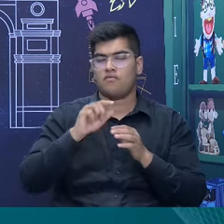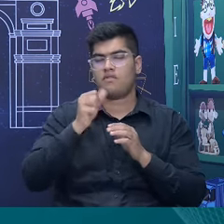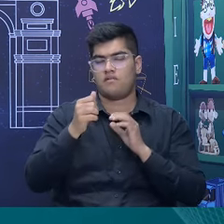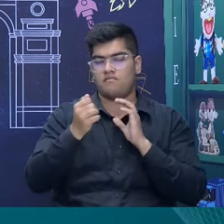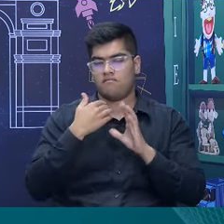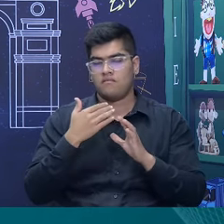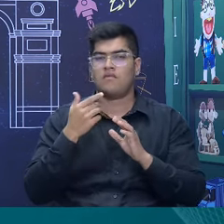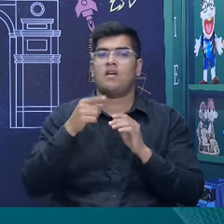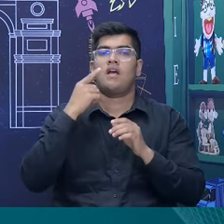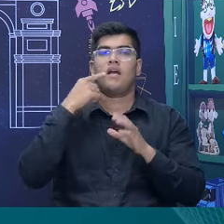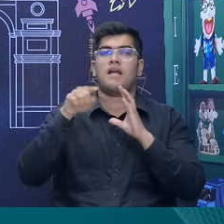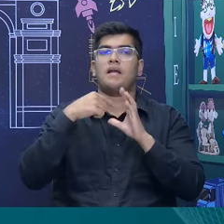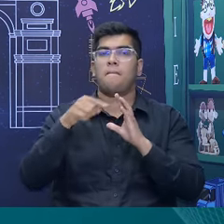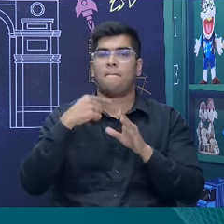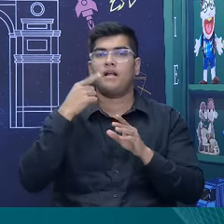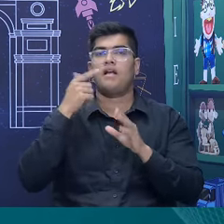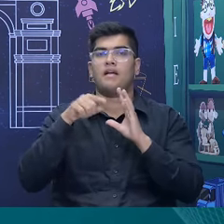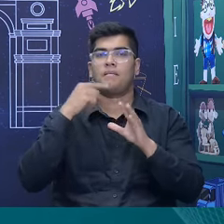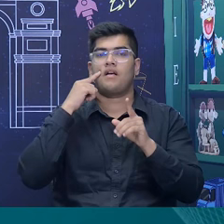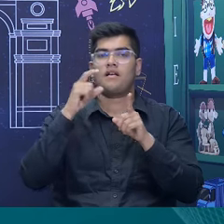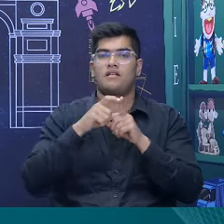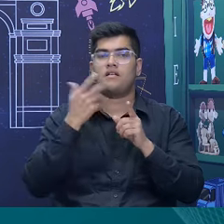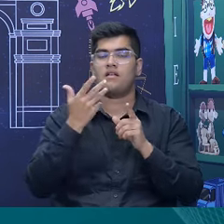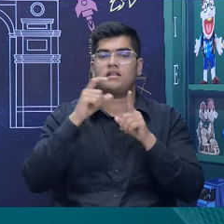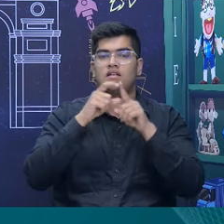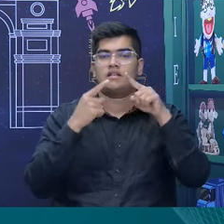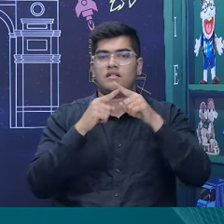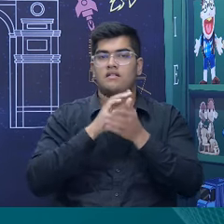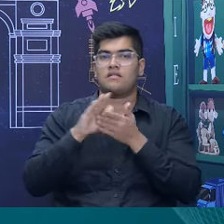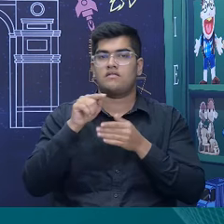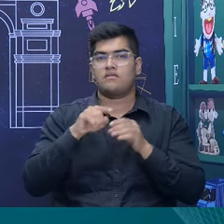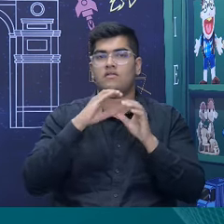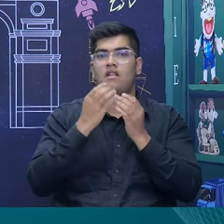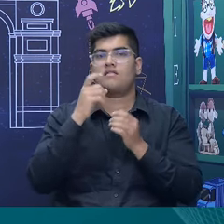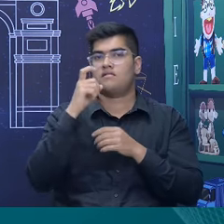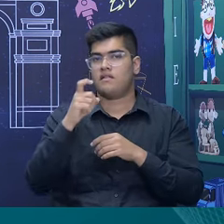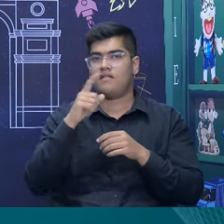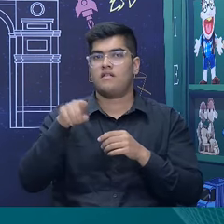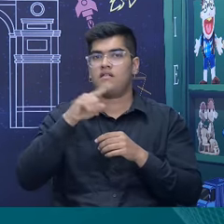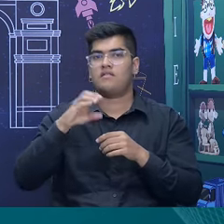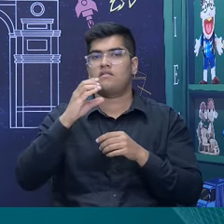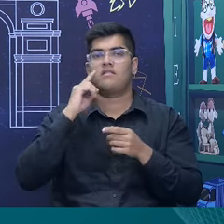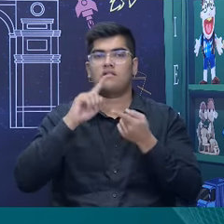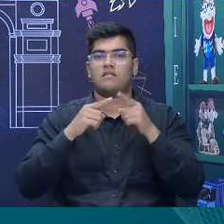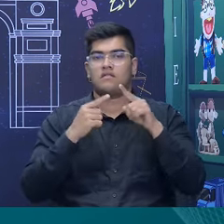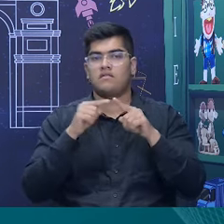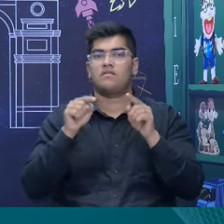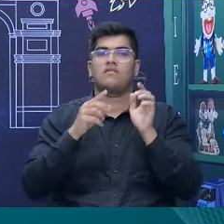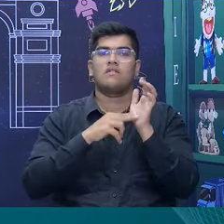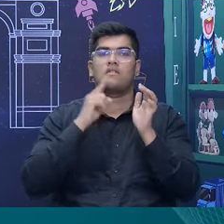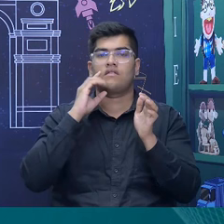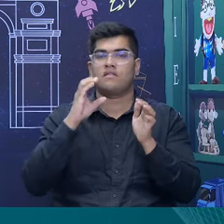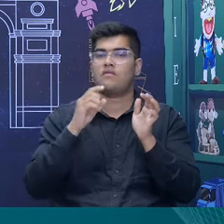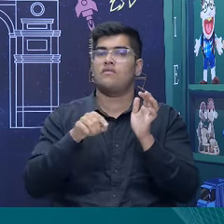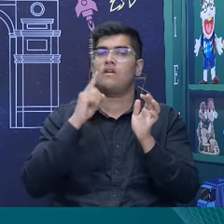हैं हमारा मेल एड्रेस है टीए cl7 @ cet.nic.in आप हमें कॉल कर